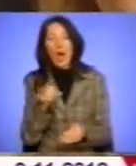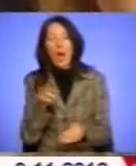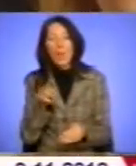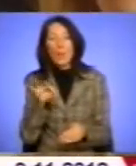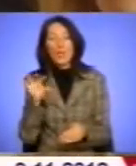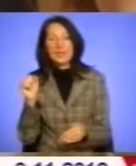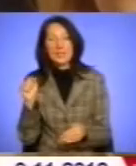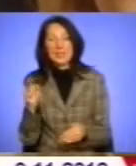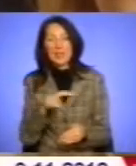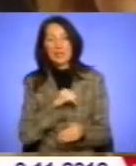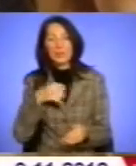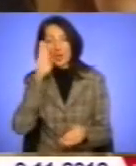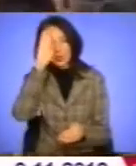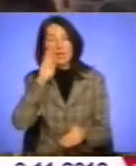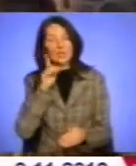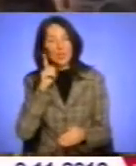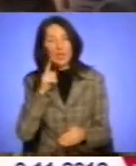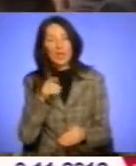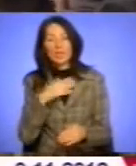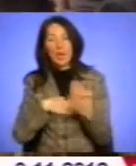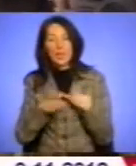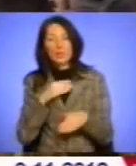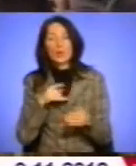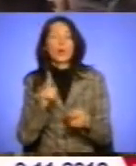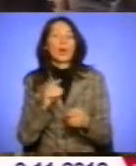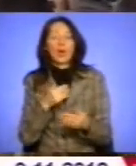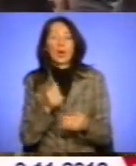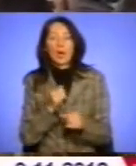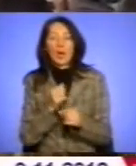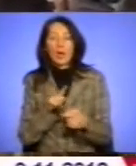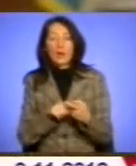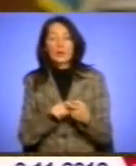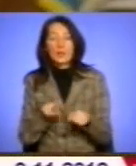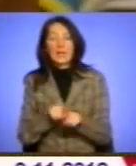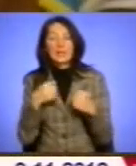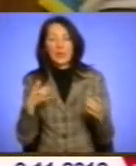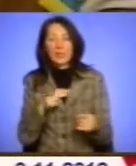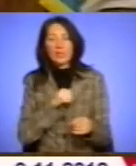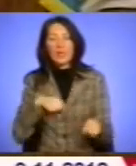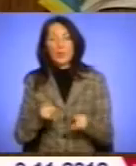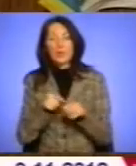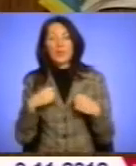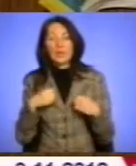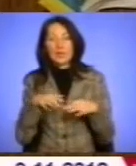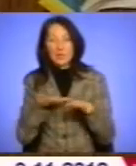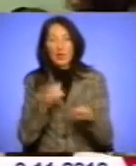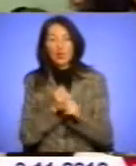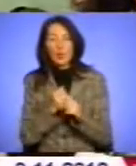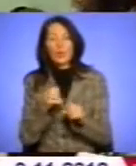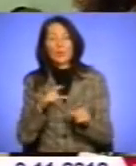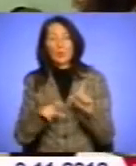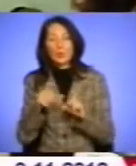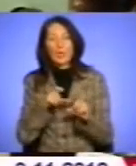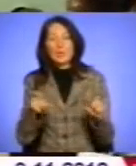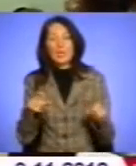юнаки та дівчата з радістю долучаються до таких свят. Кажуть, саме такі заходи роблять студентські роки незабутніми. Наша група